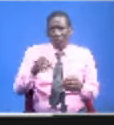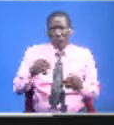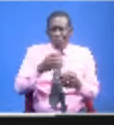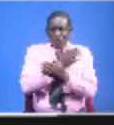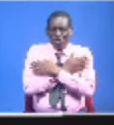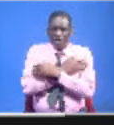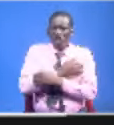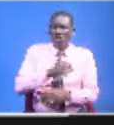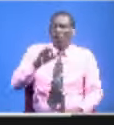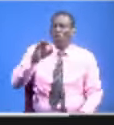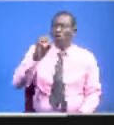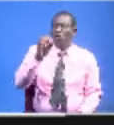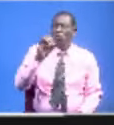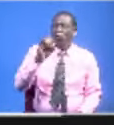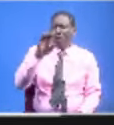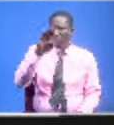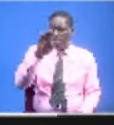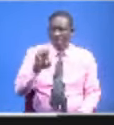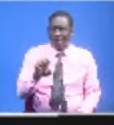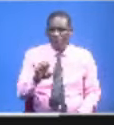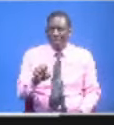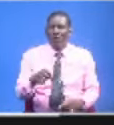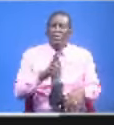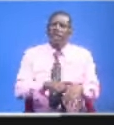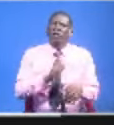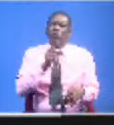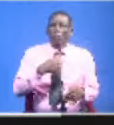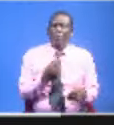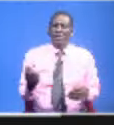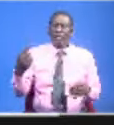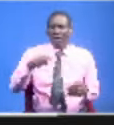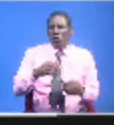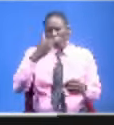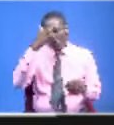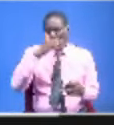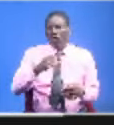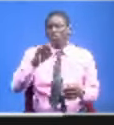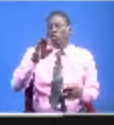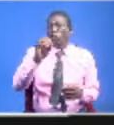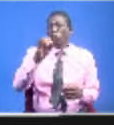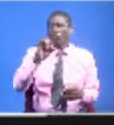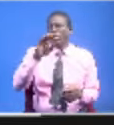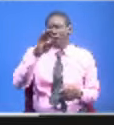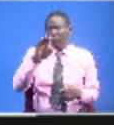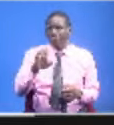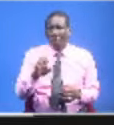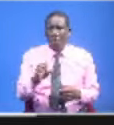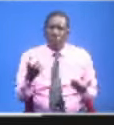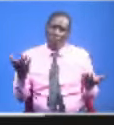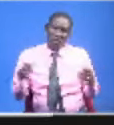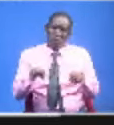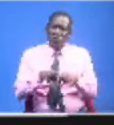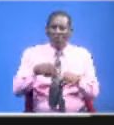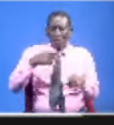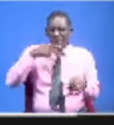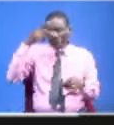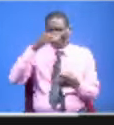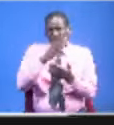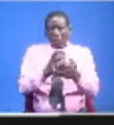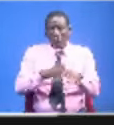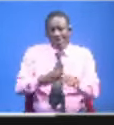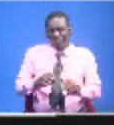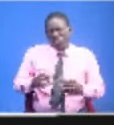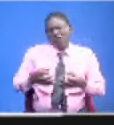kake kanaitwa Foibe. Sasa kiniambia anakuja dhika kwa Foibe. Unajua sasa hata ukiwa mzazi sometimes you give them